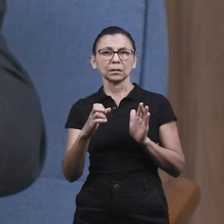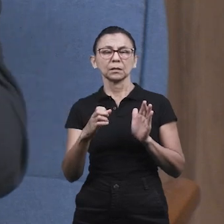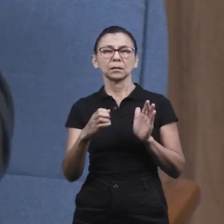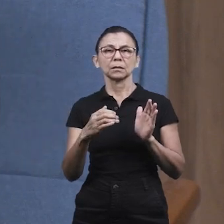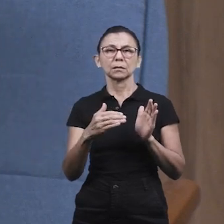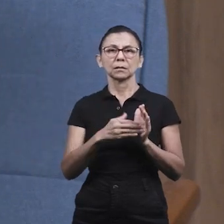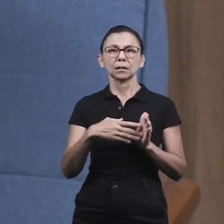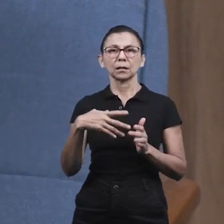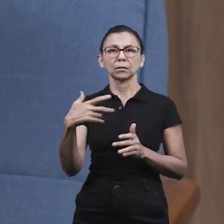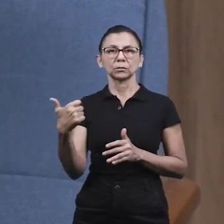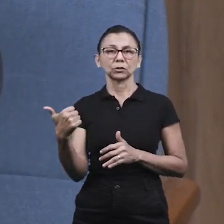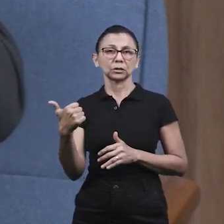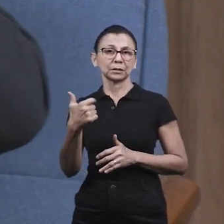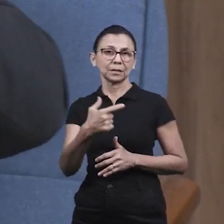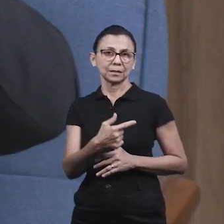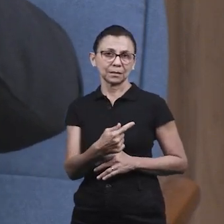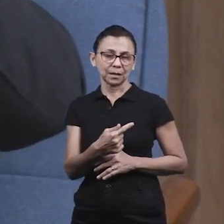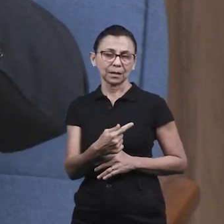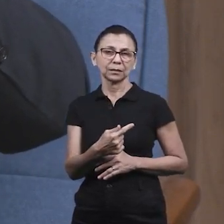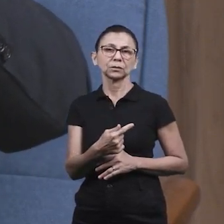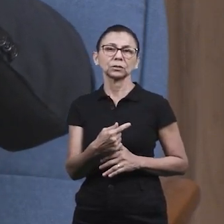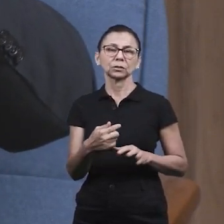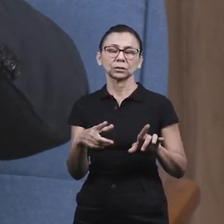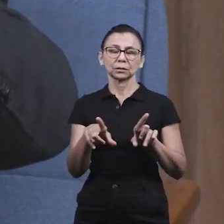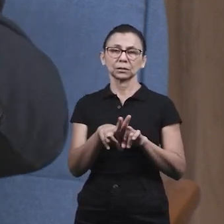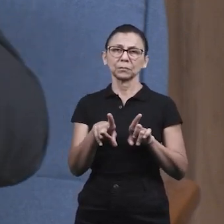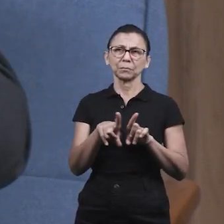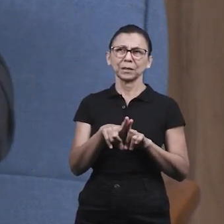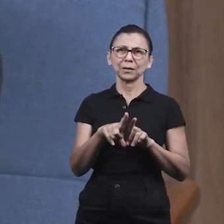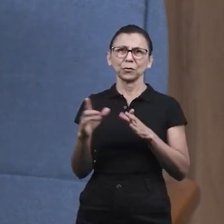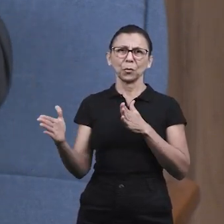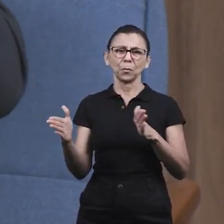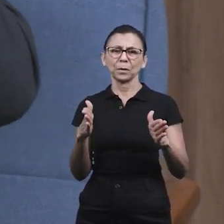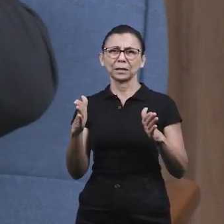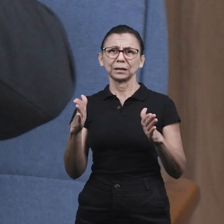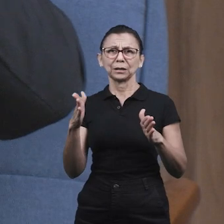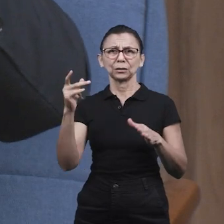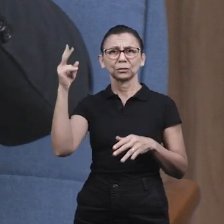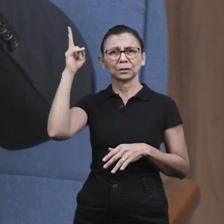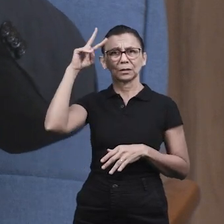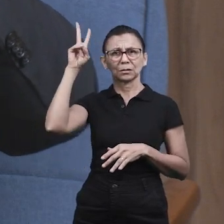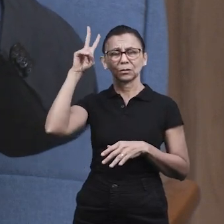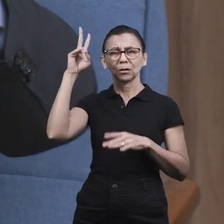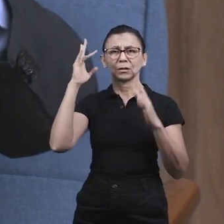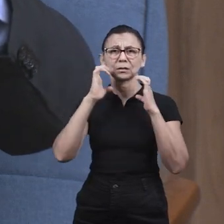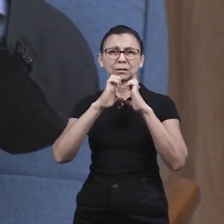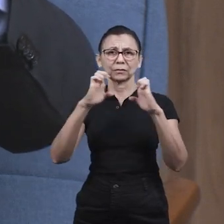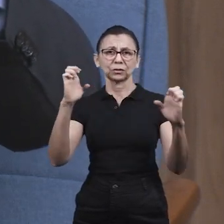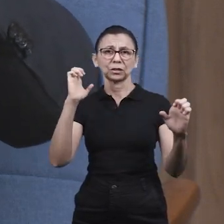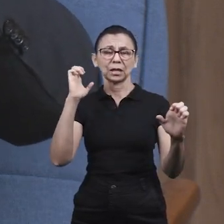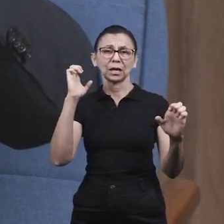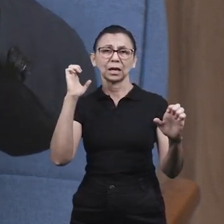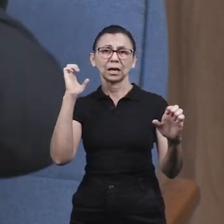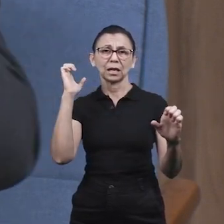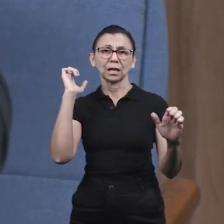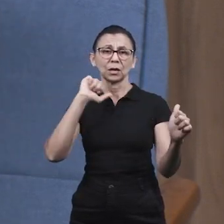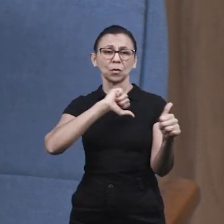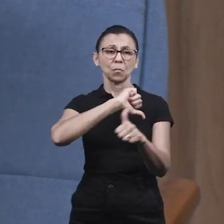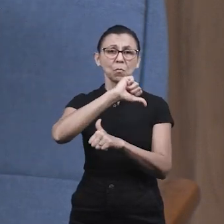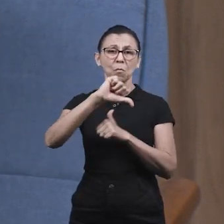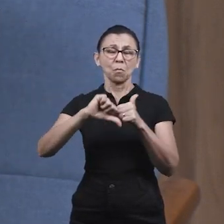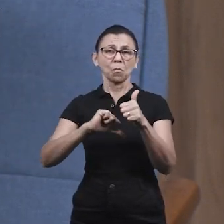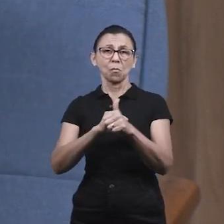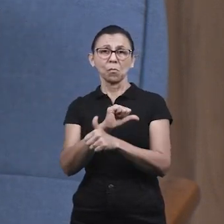1517, de manière plus précise, et a été un moment, nous pouvons dire, un point d'inflexion, c'est-à-dire un moment d'un